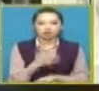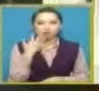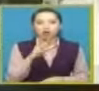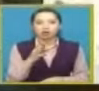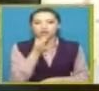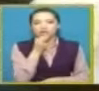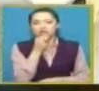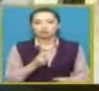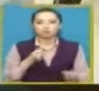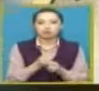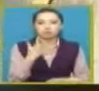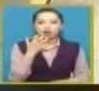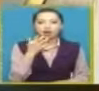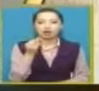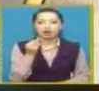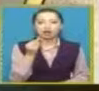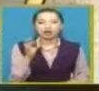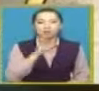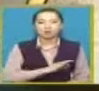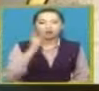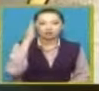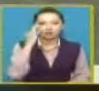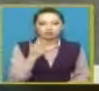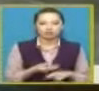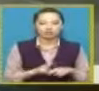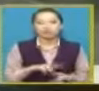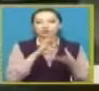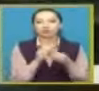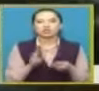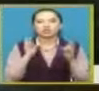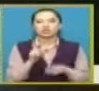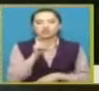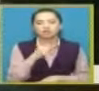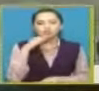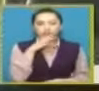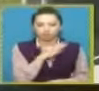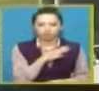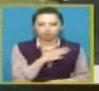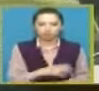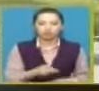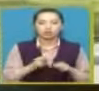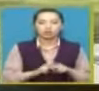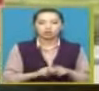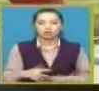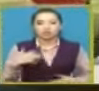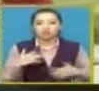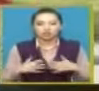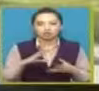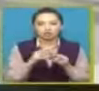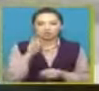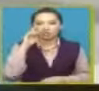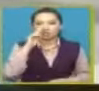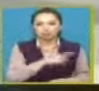жетіп, 500 теңге артық табамын деген көлік иелерінің пендешілігі бірнеше адамның өміріне балта шабуда. Мұндай асығыс әрекет үшін